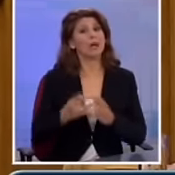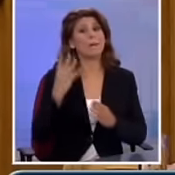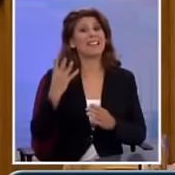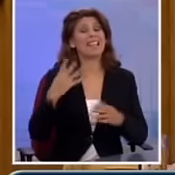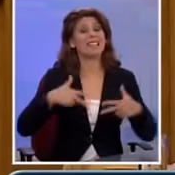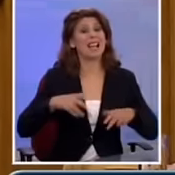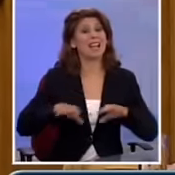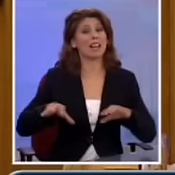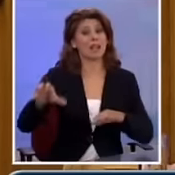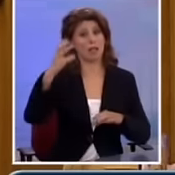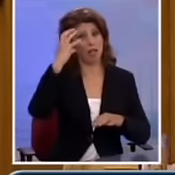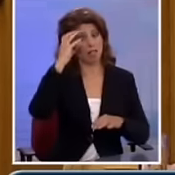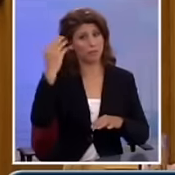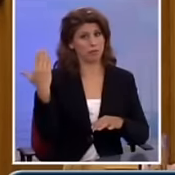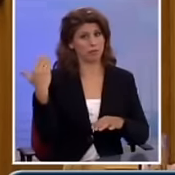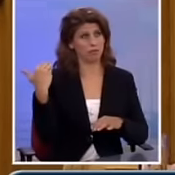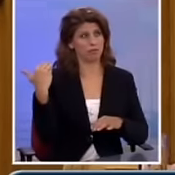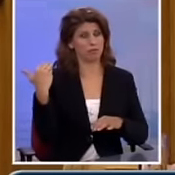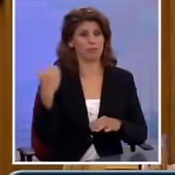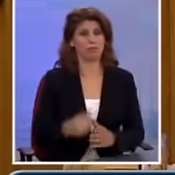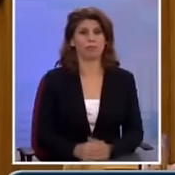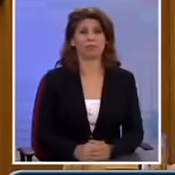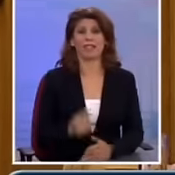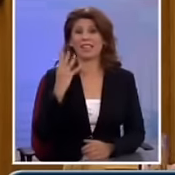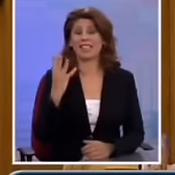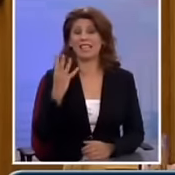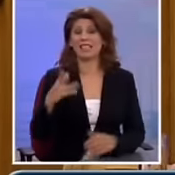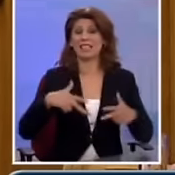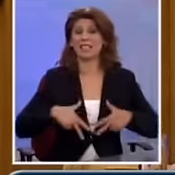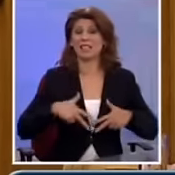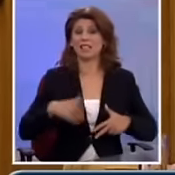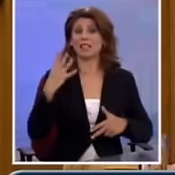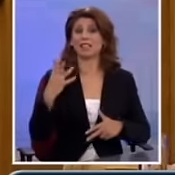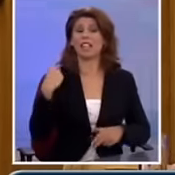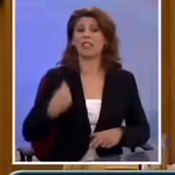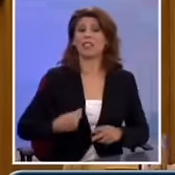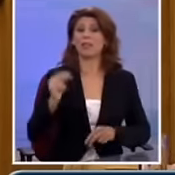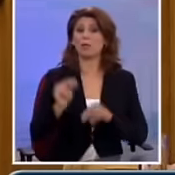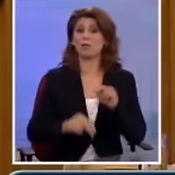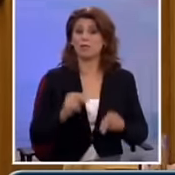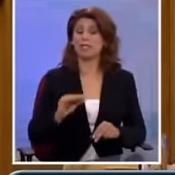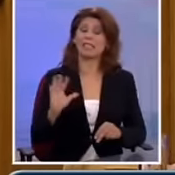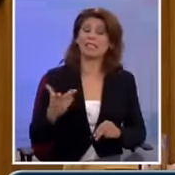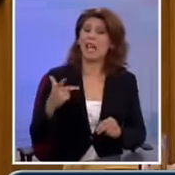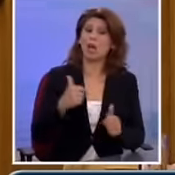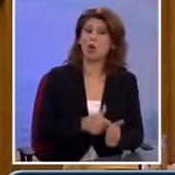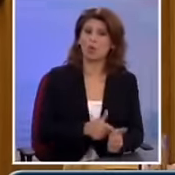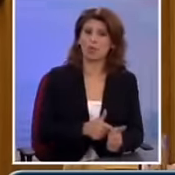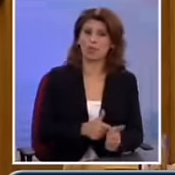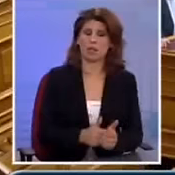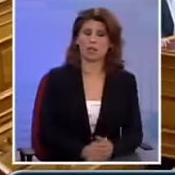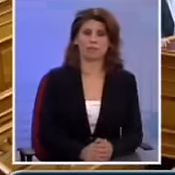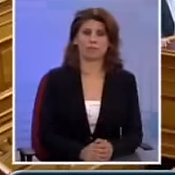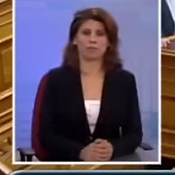χώρες. Θυμηθείτε στο πρόσφατο παρελθόν για 4 χώρες και 4 δημοψηφίσματα και το τι ακολούθησε.